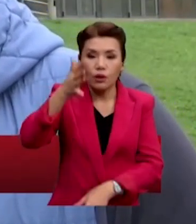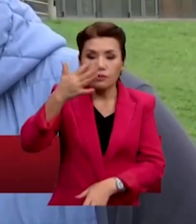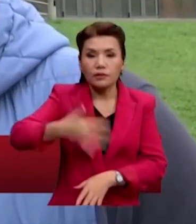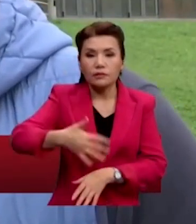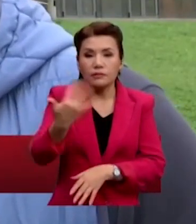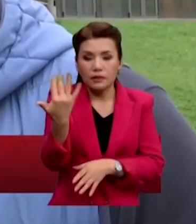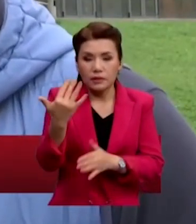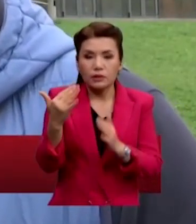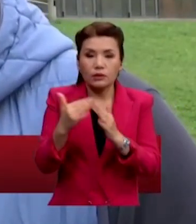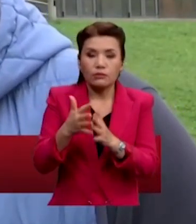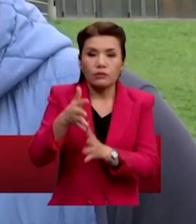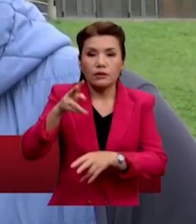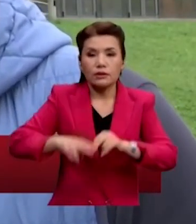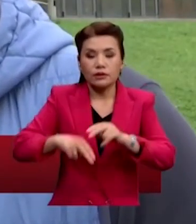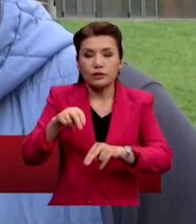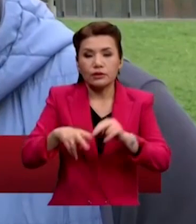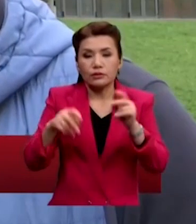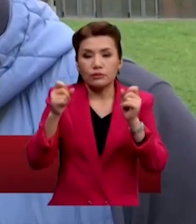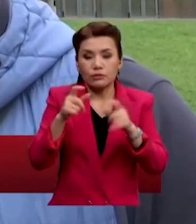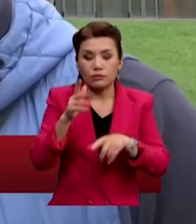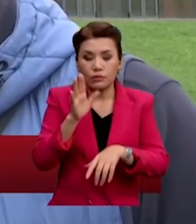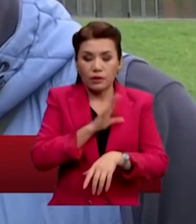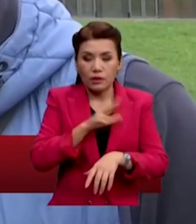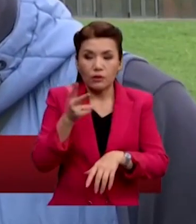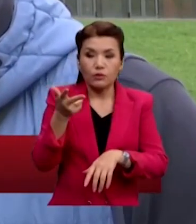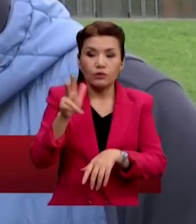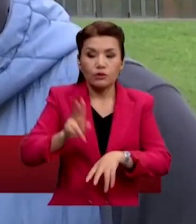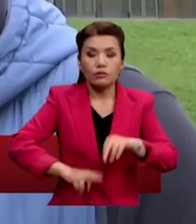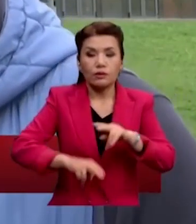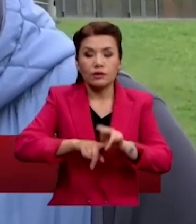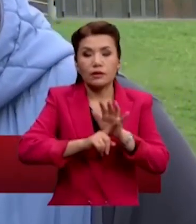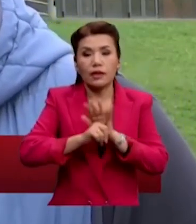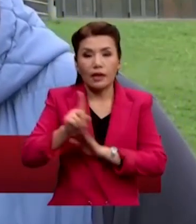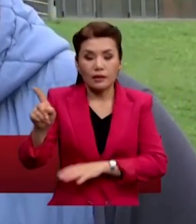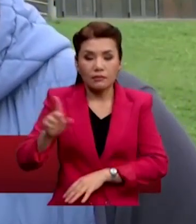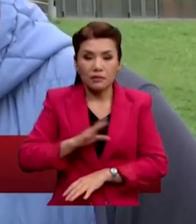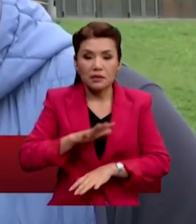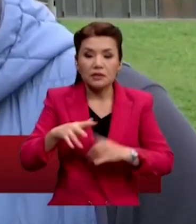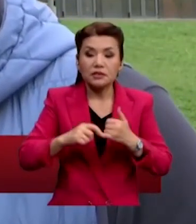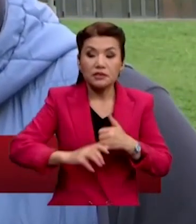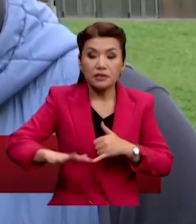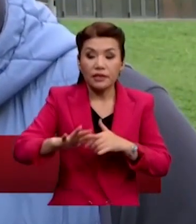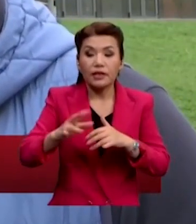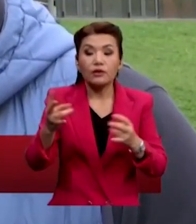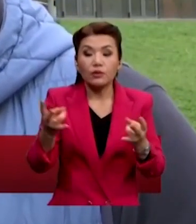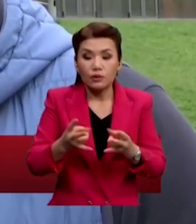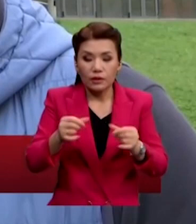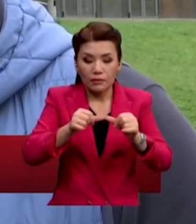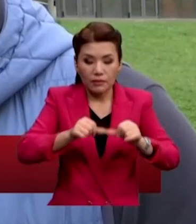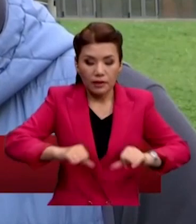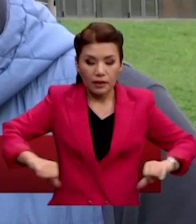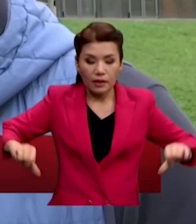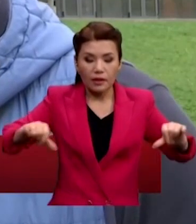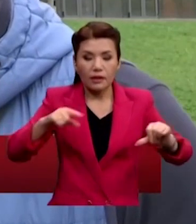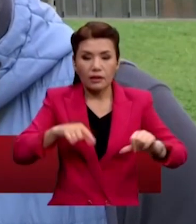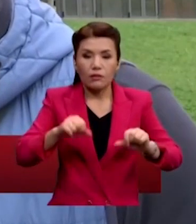үйден тұратын кешен салынбақ. Оның үшеуінің құрылысы басталып та кетті. Оларға жер керек болғандықтан біз қызыл сызыққа түсіп қалдық